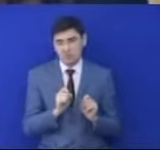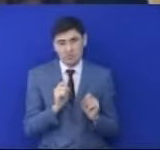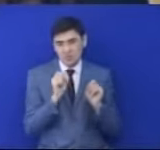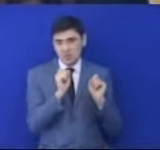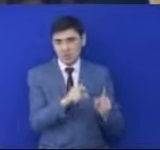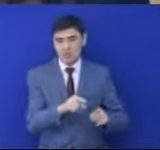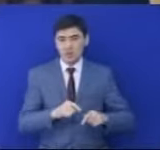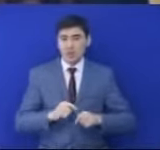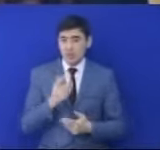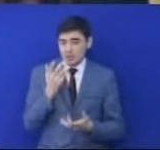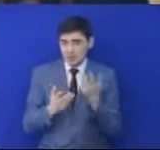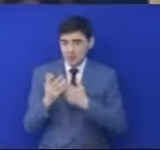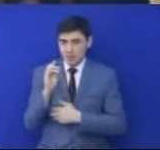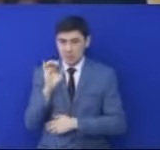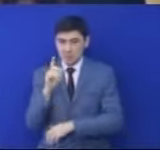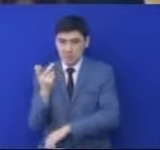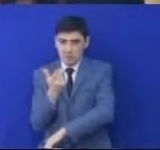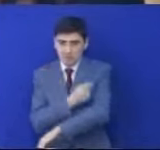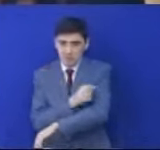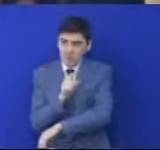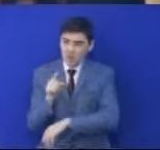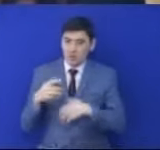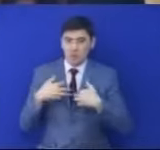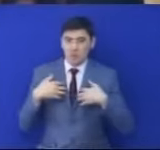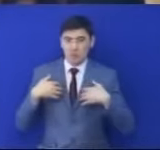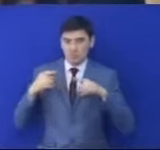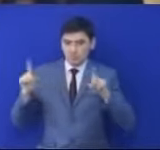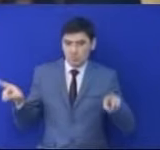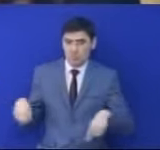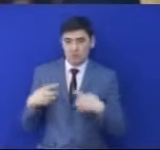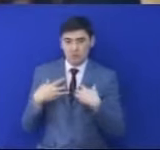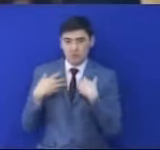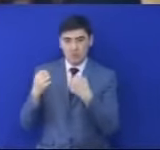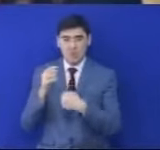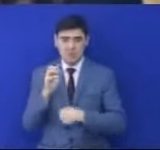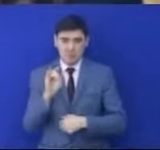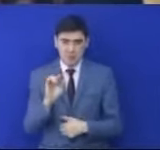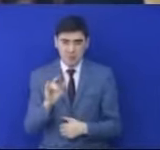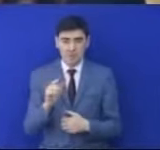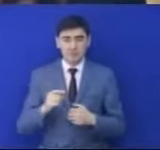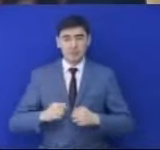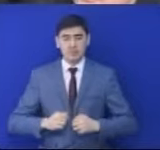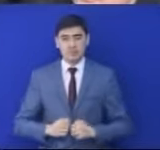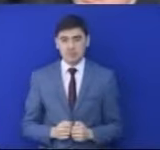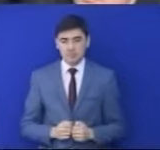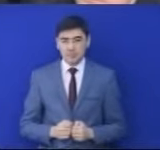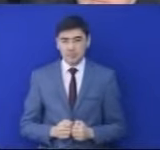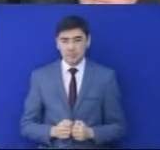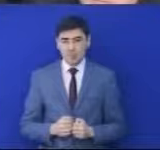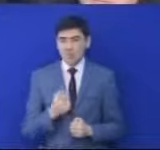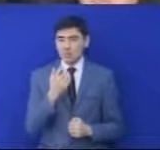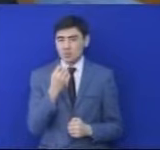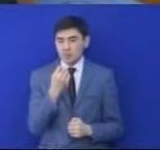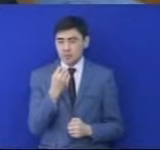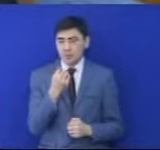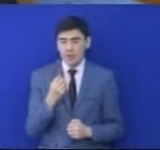егілген малдар жазылып кетеді. Сіздерде округ бойынша 123 ірі қара ғана егілген, ұсақ малда 69 басқана. Кездесу барысында